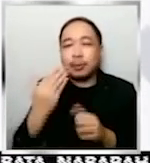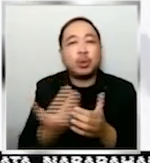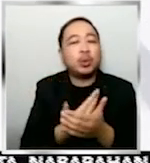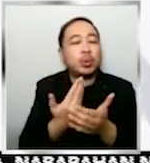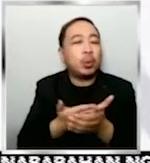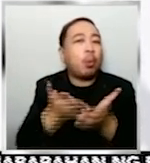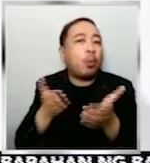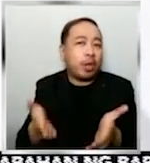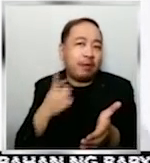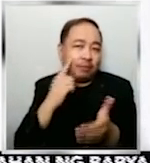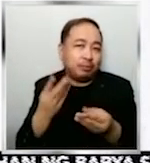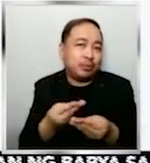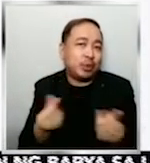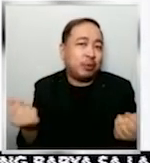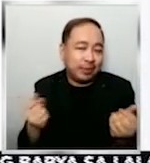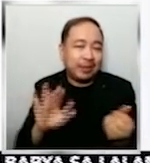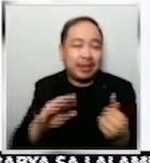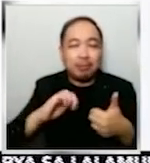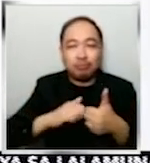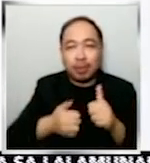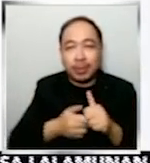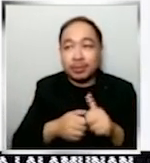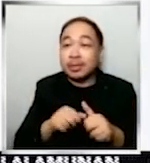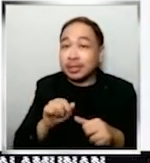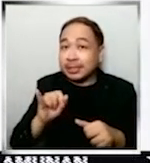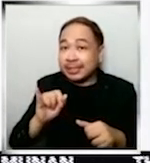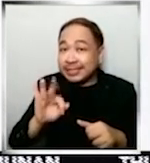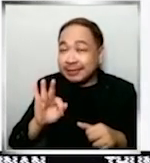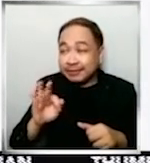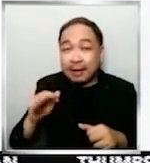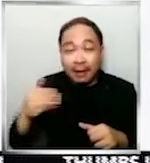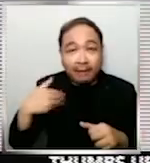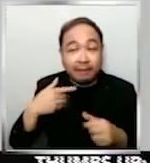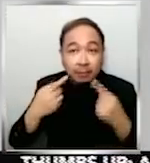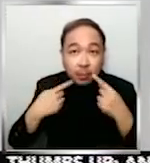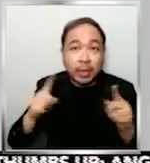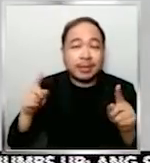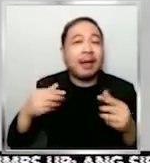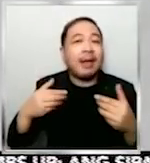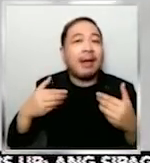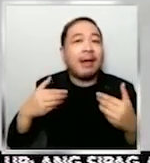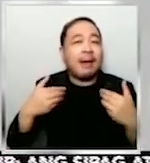magkakaroon din daw ang kanilang administrasyon ng future-proof digital infrastructure.